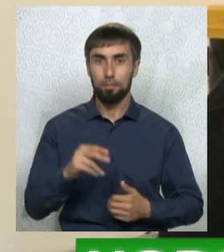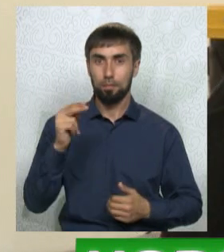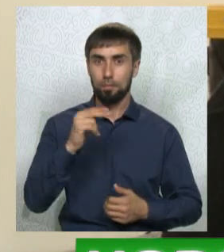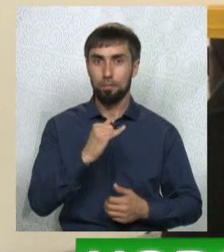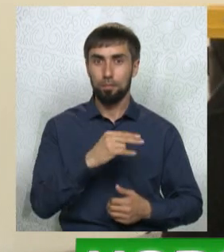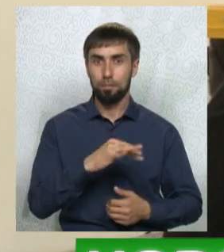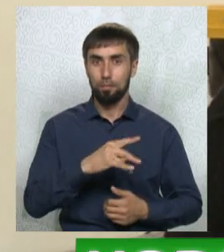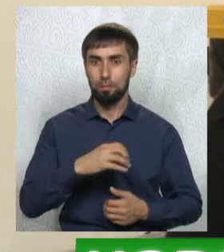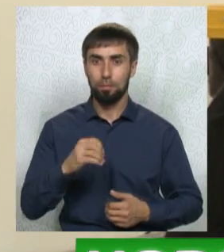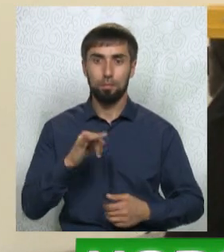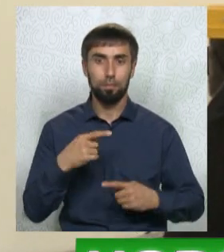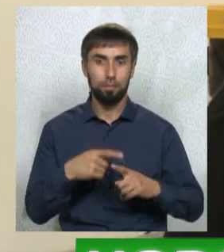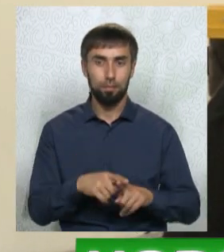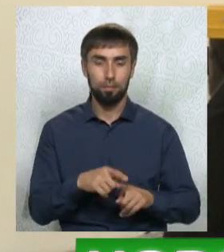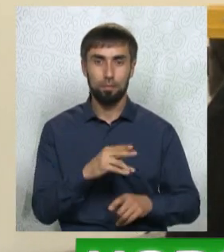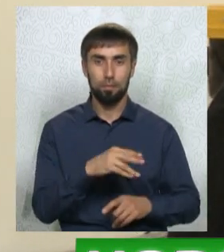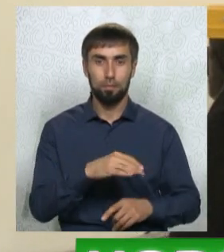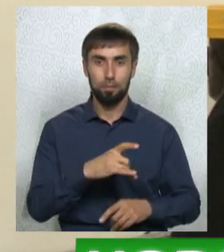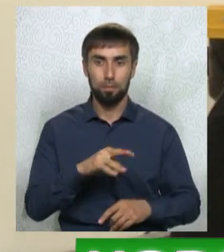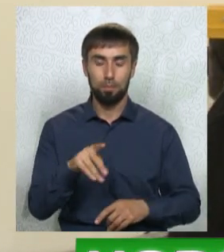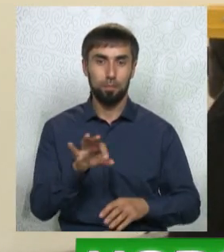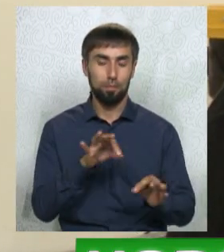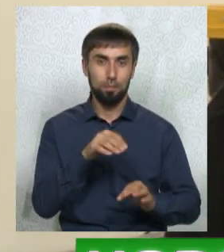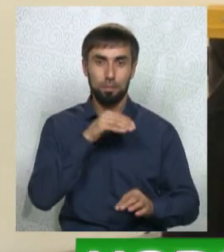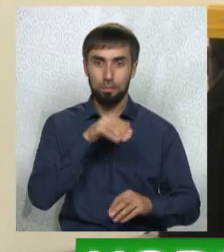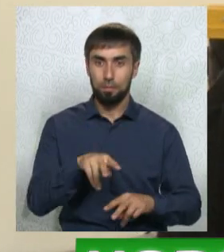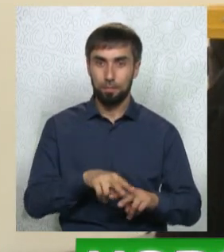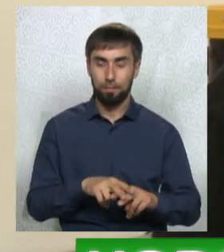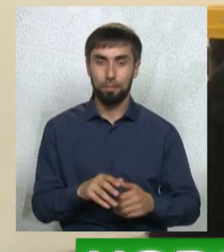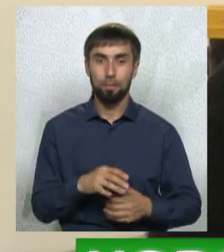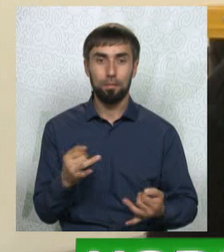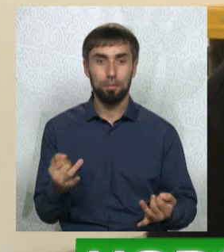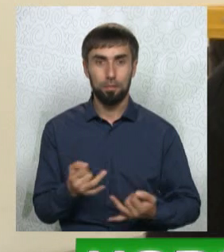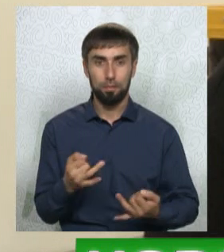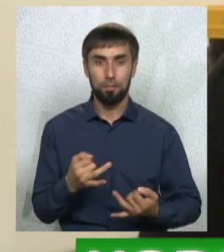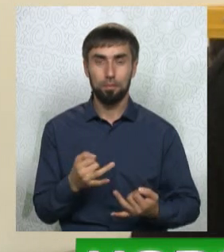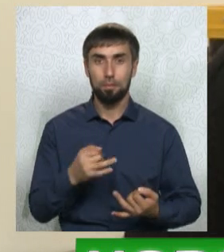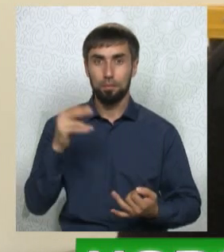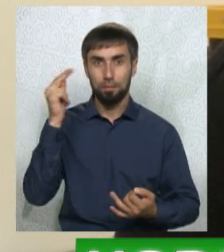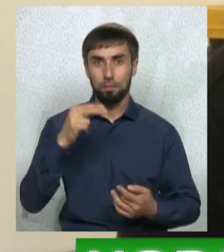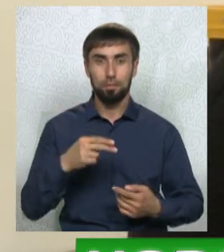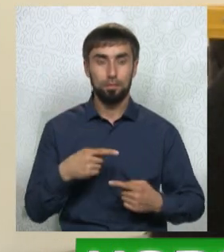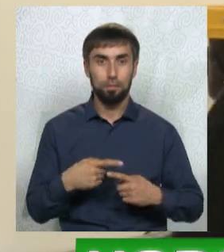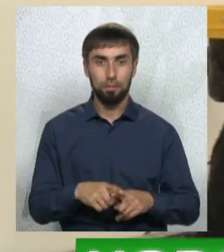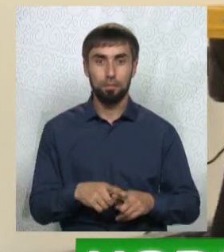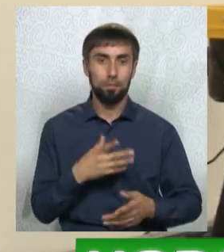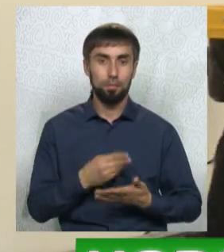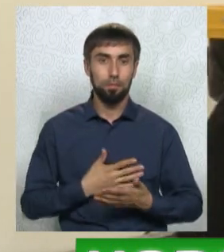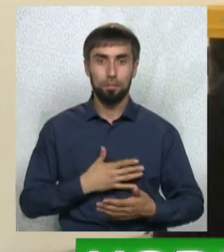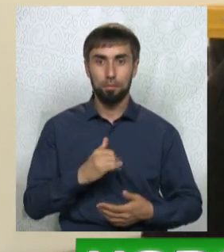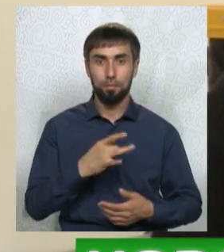училище в техникуме, здесь они выбирают себе профессии. Интересно, уроки технологии, наш